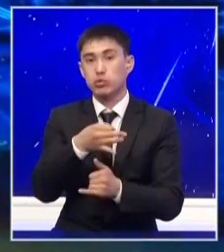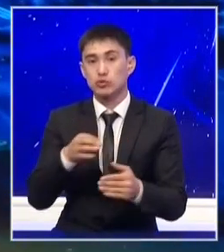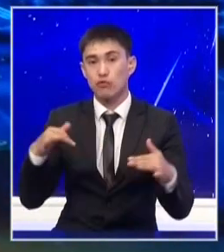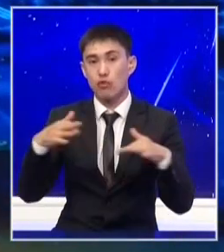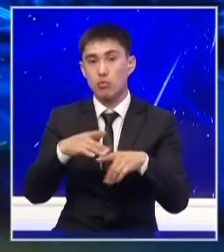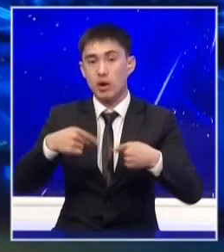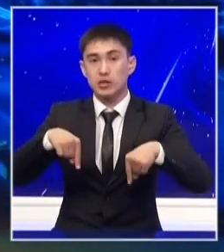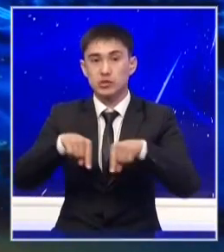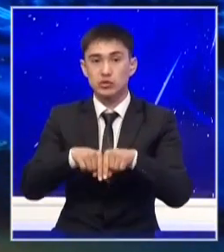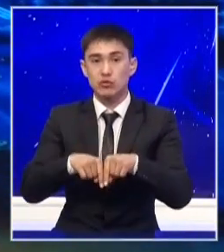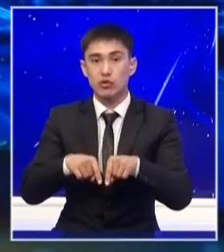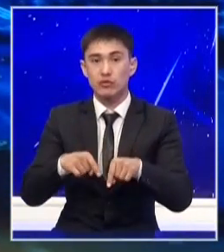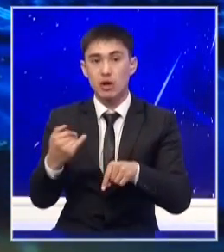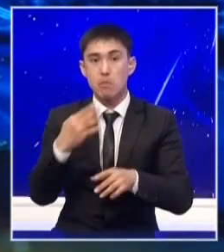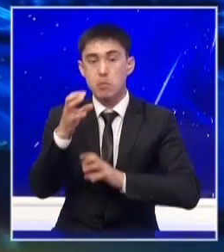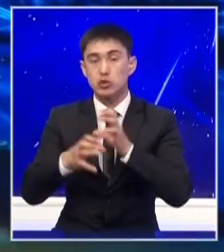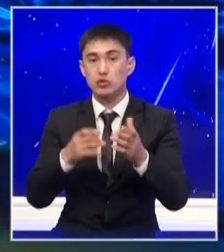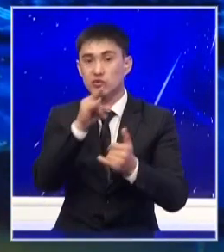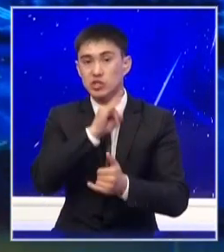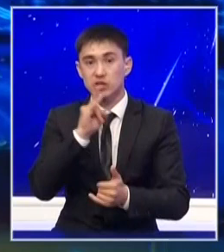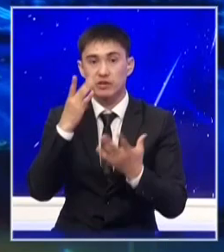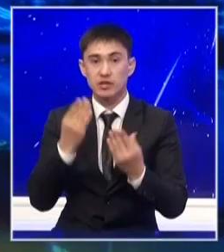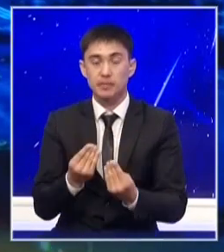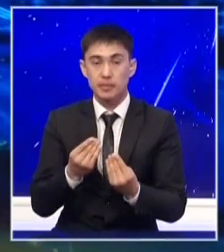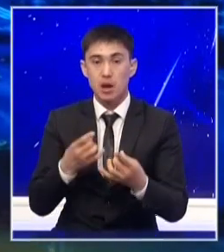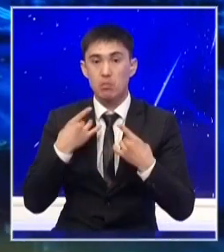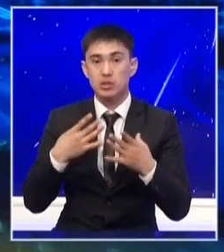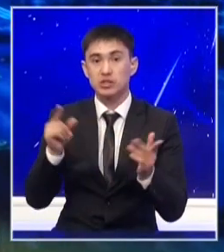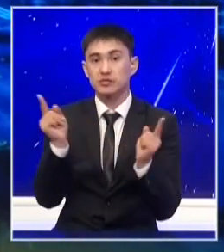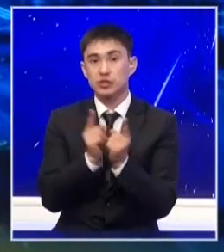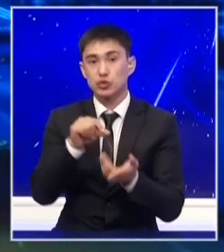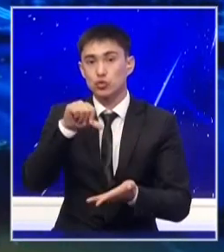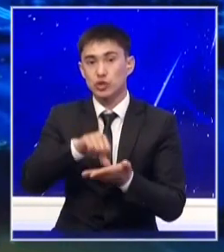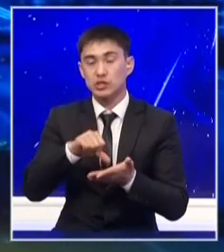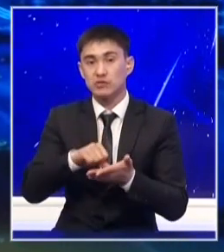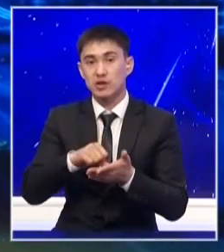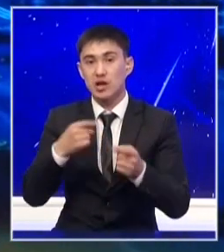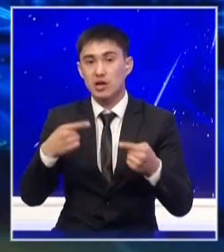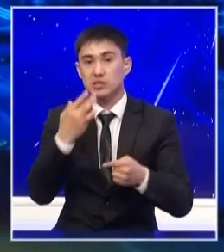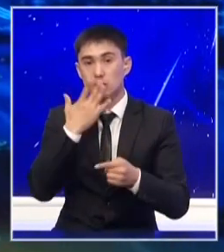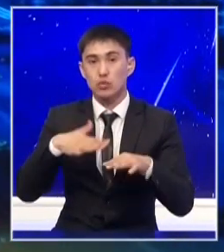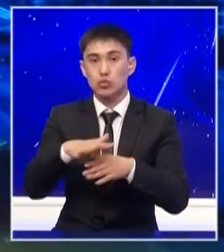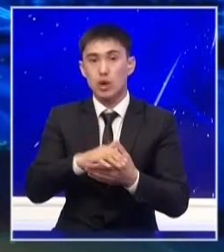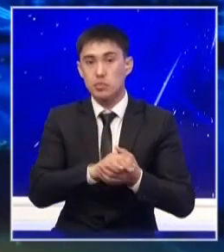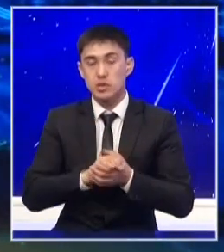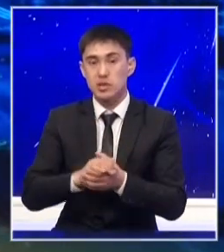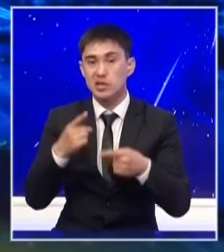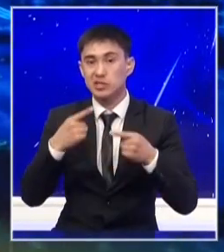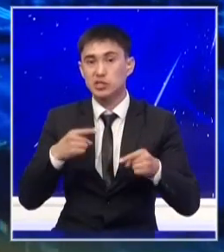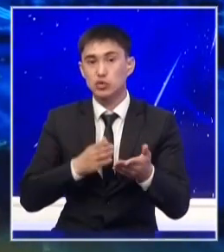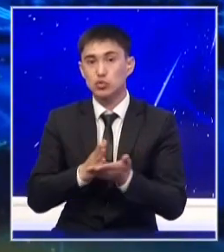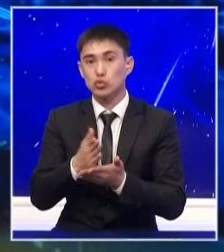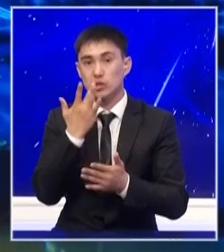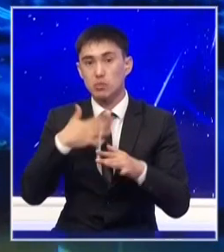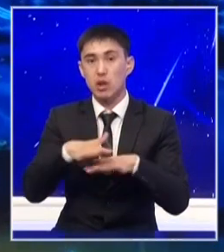форум, организованный в преддверии Международного женского дня. В праздничной встрече приняли участие представители этнокультурных объединений и